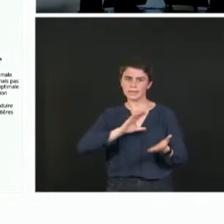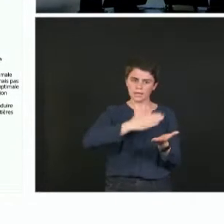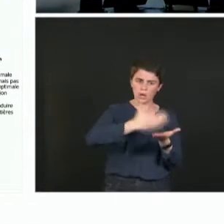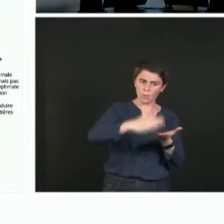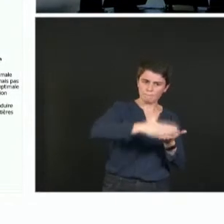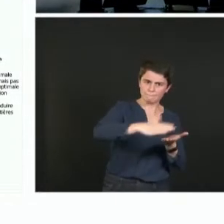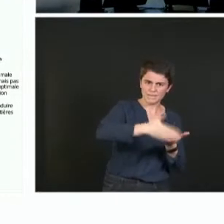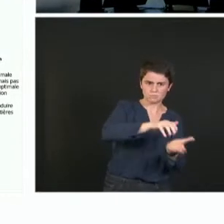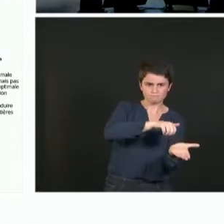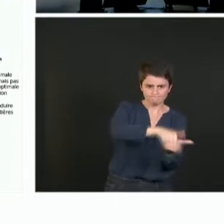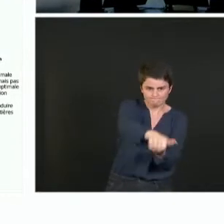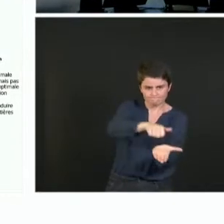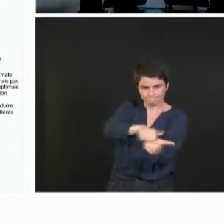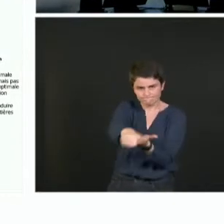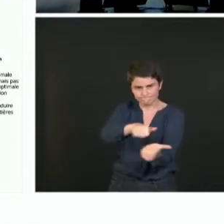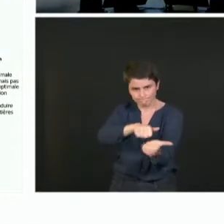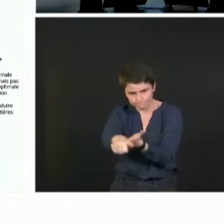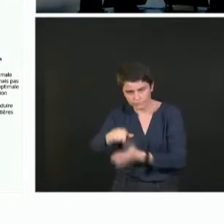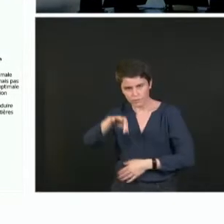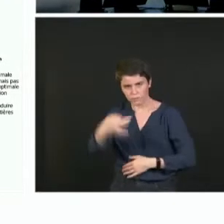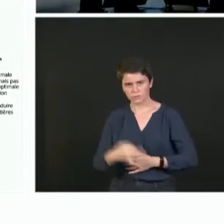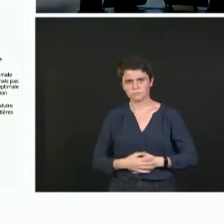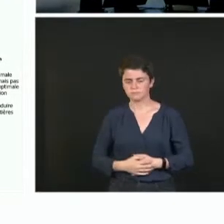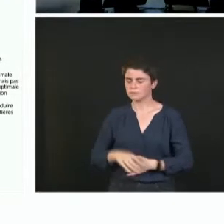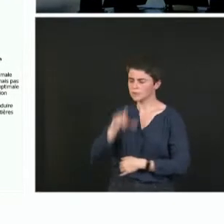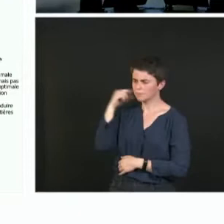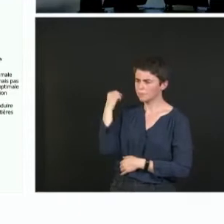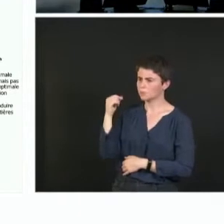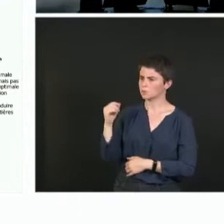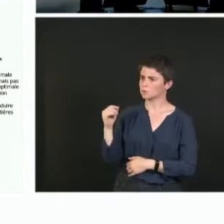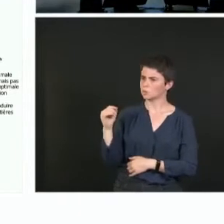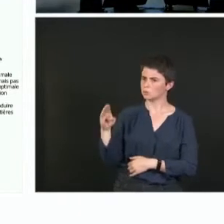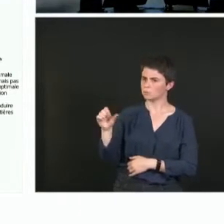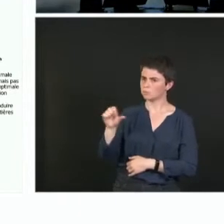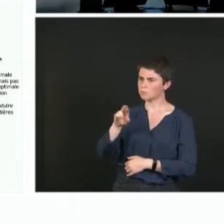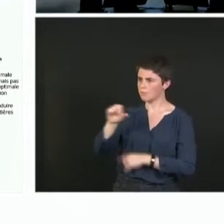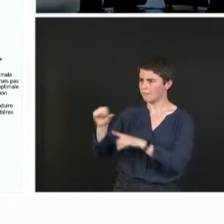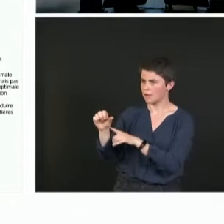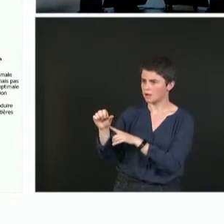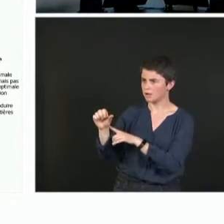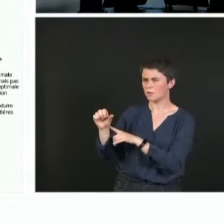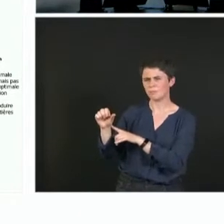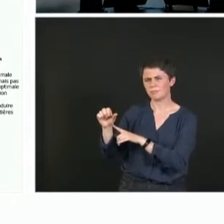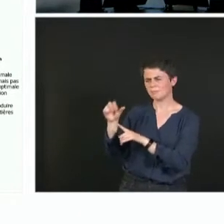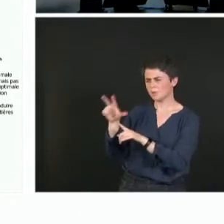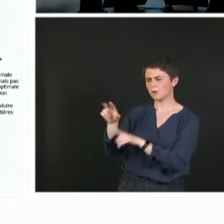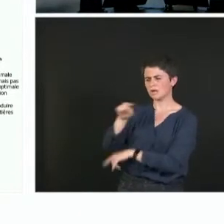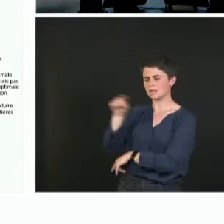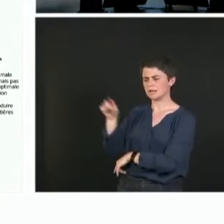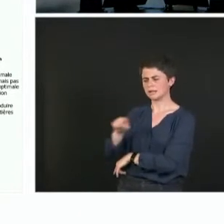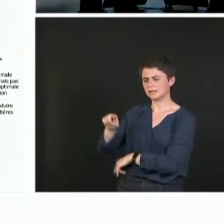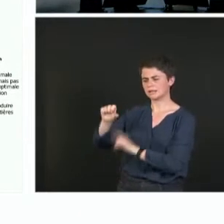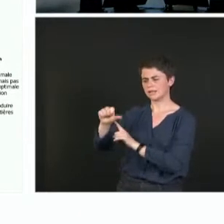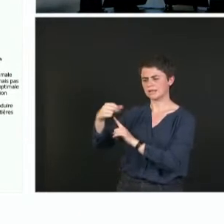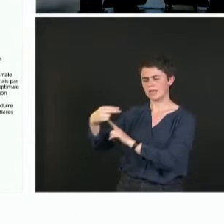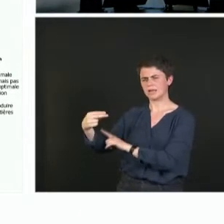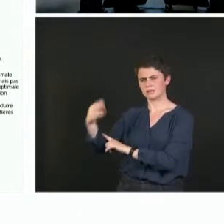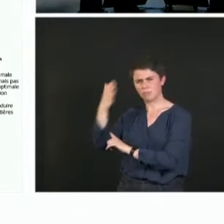sols. Marc Barra, on a un outil qui est beaucoup à l'agenda des collectivités, c'est trois lettres, ZAN. Je ne sais pas si vous les connaissez, ça veut dire